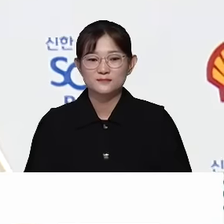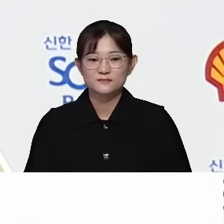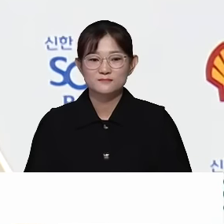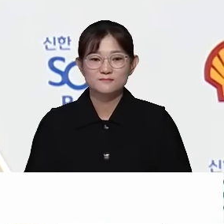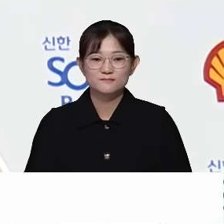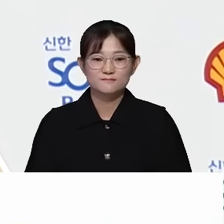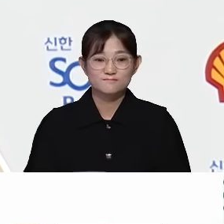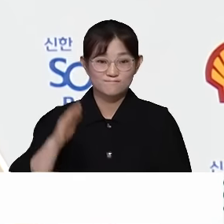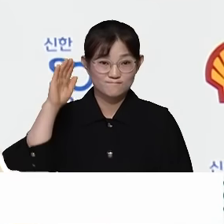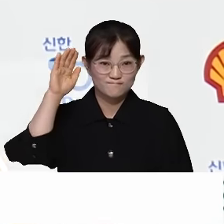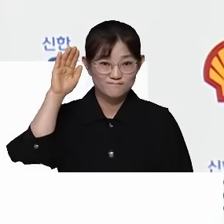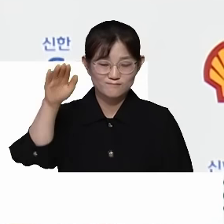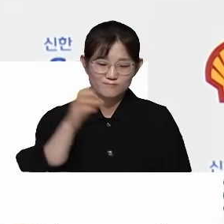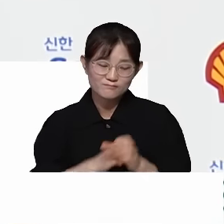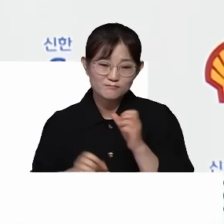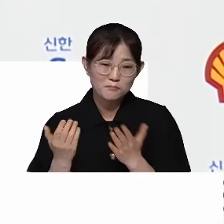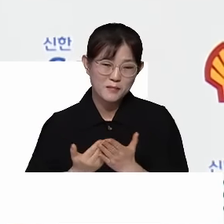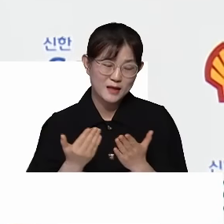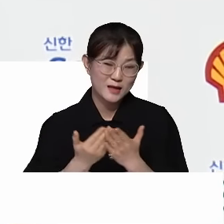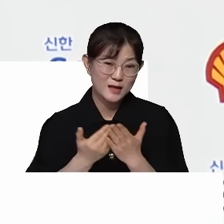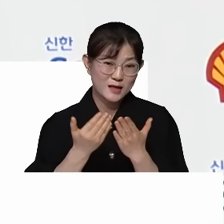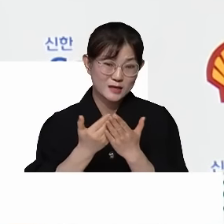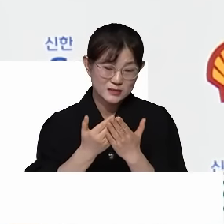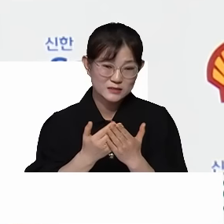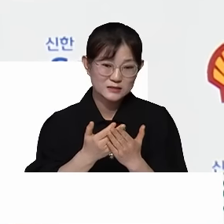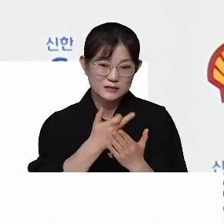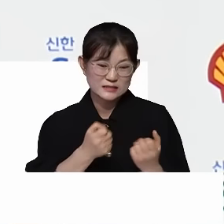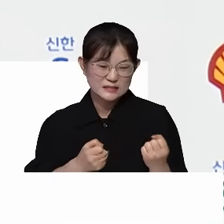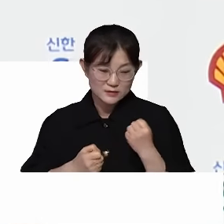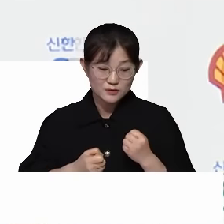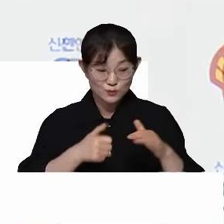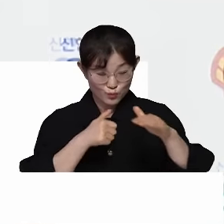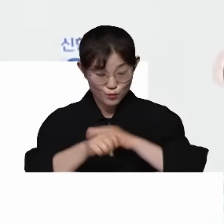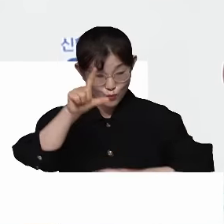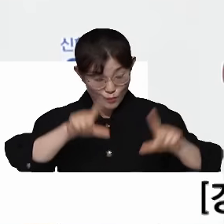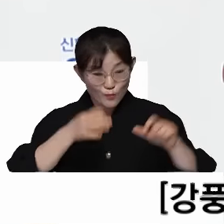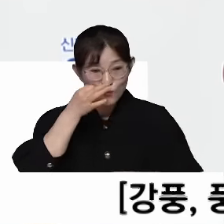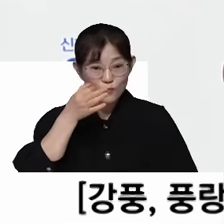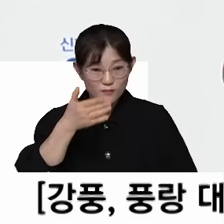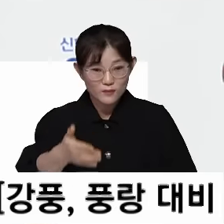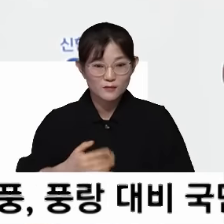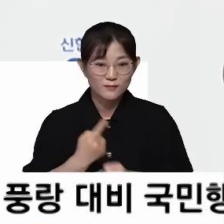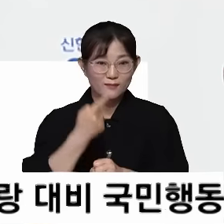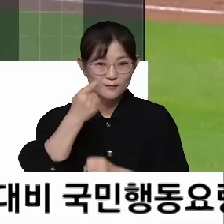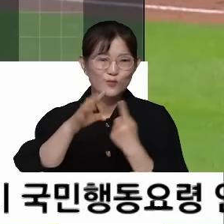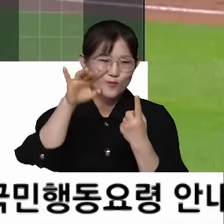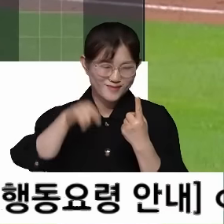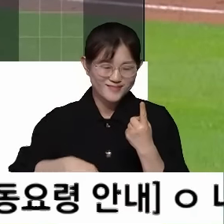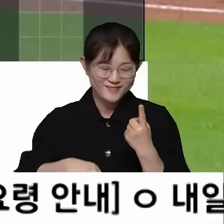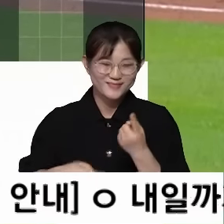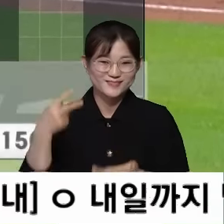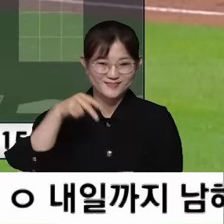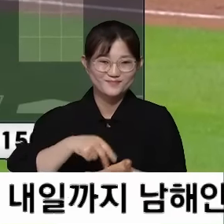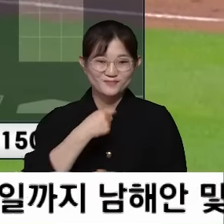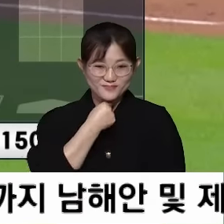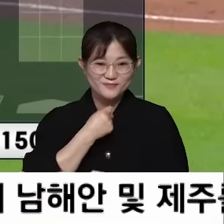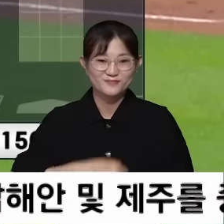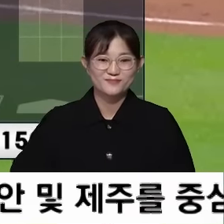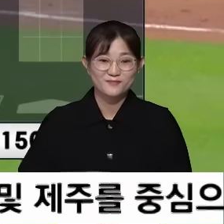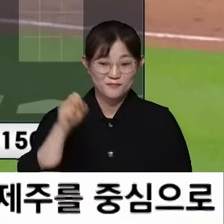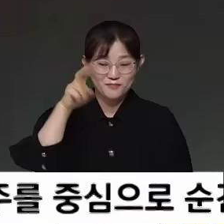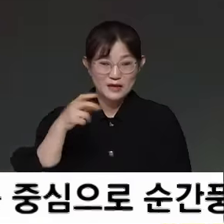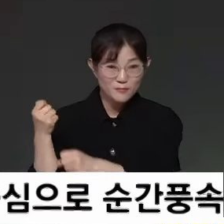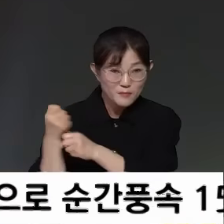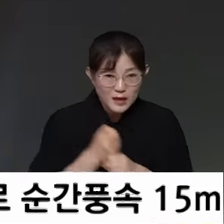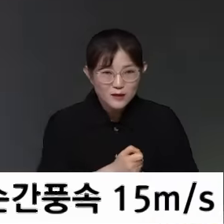앞으로도 명문으로 갈 수 있는 큰 힘이 되는 선수들의 모습이었다고 생각합니다. 내년에도 이 자리에 꼭 서겠습니다. 탄탄한 투타의